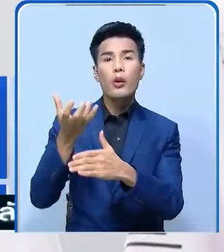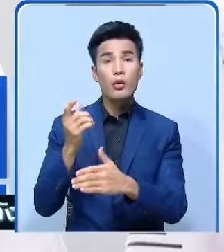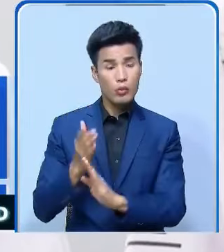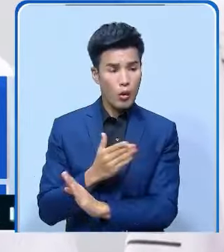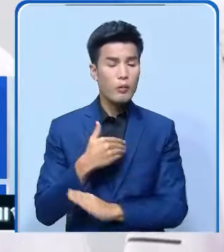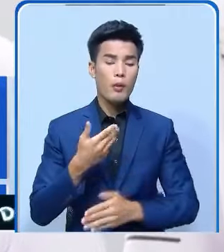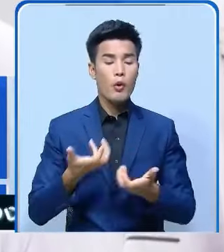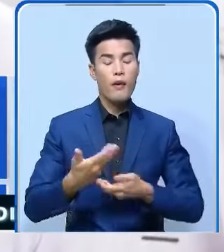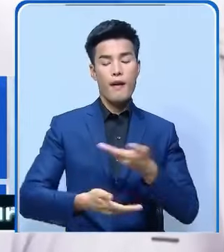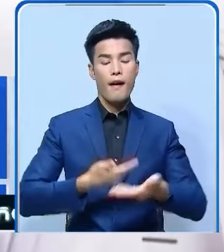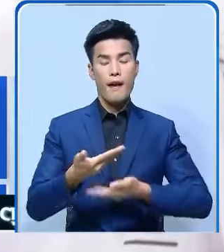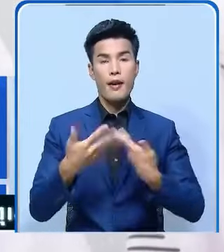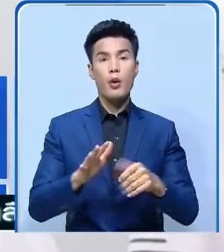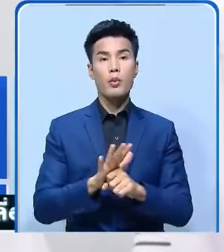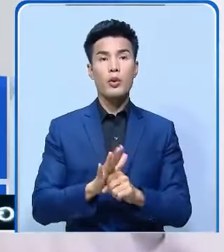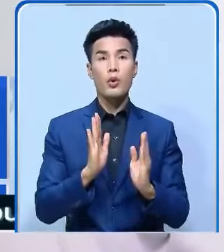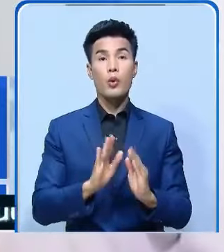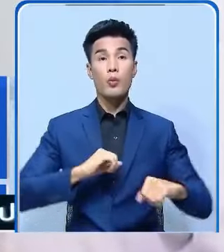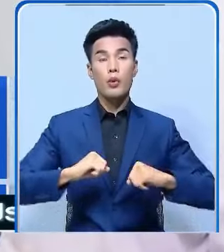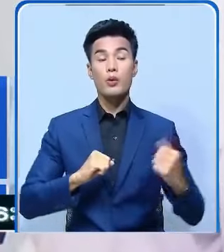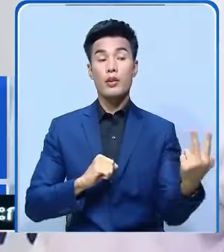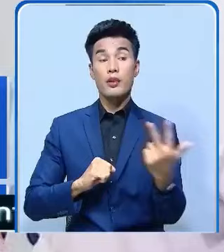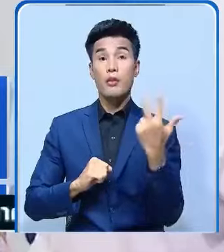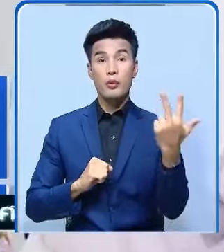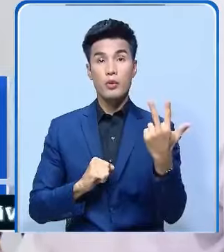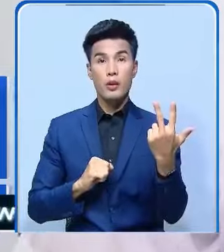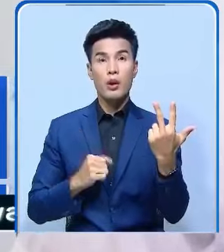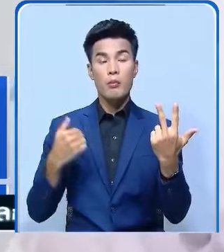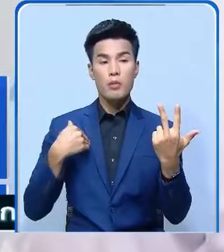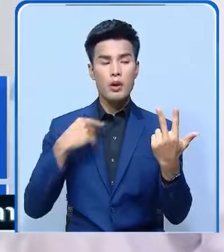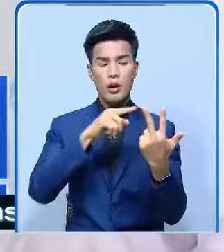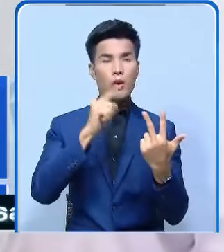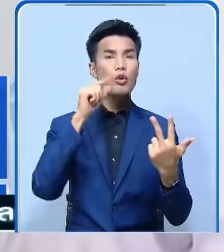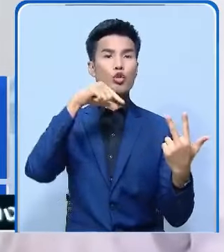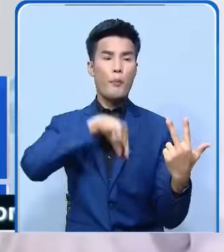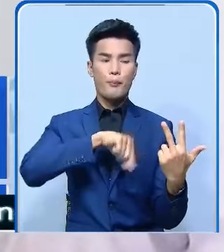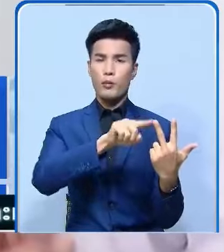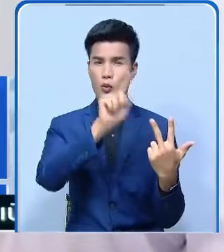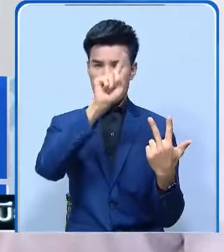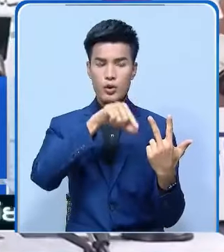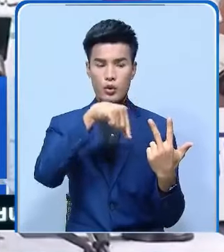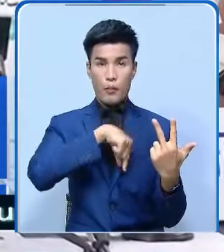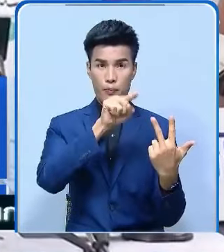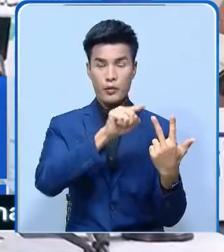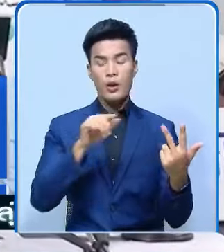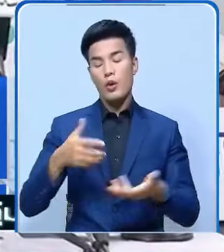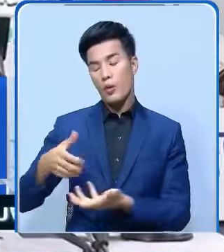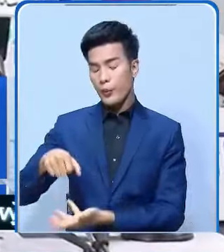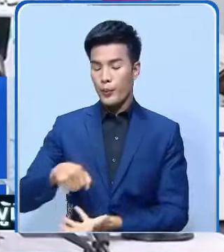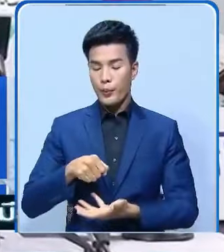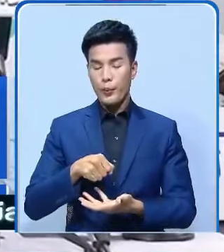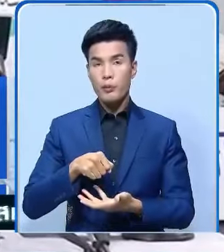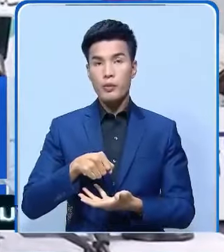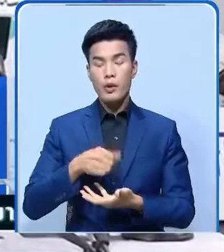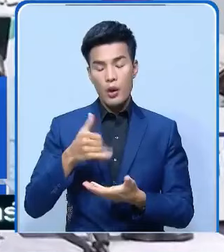กลุ่มวัยรุ่นคู่กรณีที่นั่งกัน 3คนอยู่ข้างลิฟนี่แหละโดยหนึ่งในวัยรุ่นเป็นสาวหล่อเข้าลิฟมาด้วยแต่ว่าเขาออก